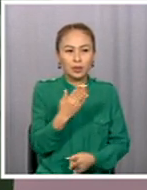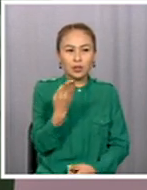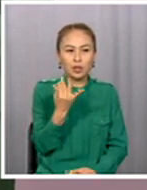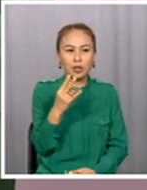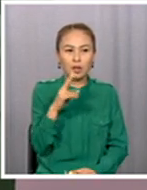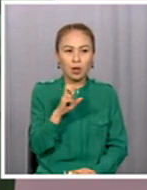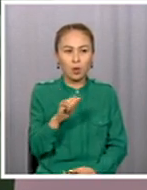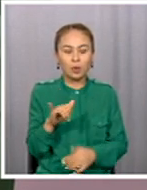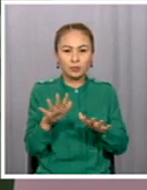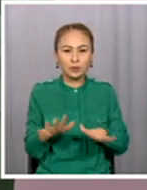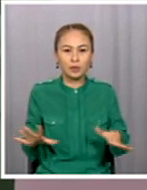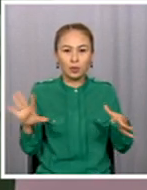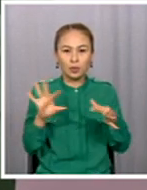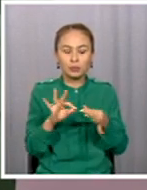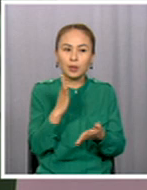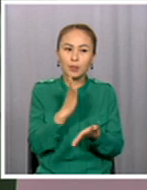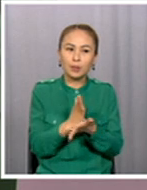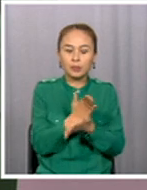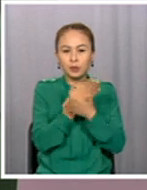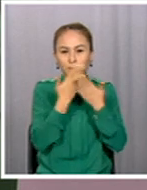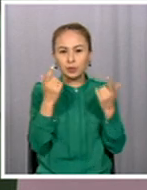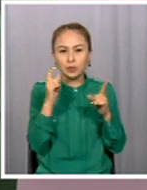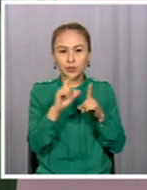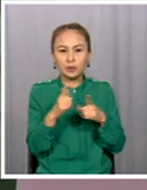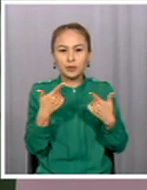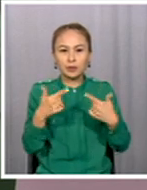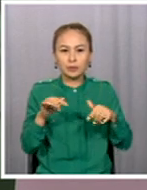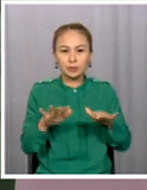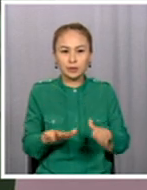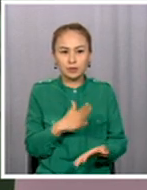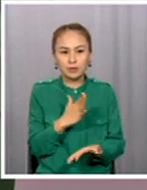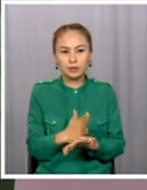тұлғалас қосымша бар ма? Қай сөзде бар деп ойлайсыңдар?